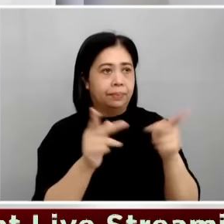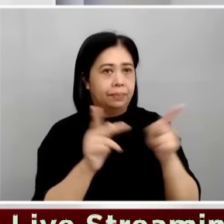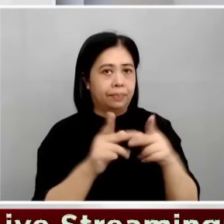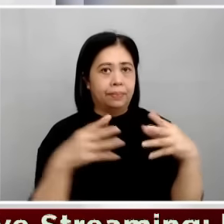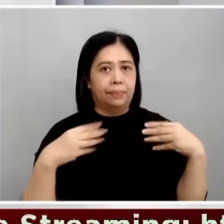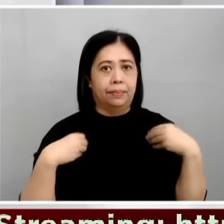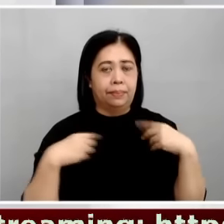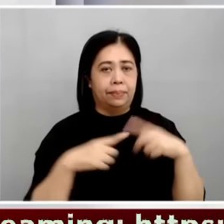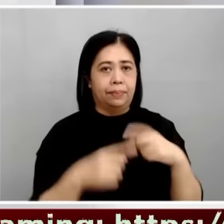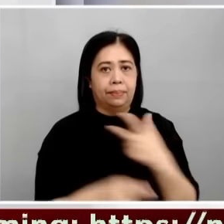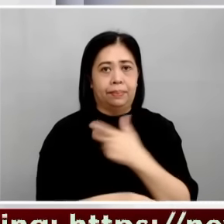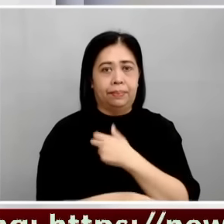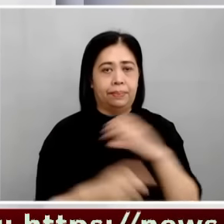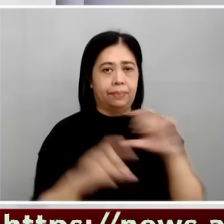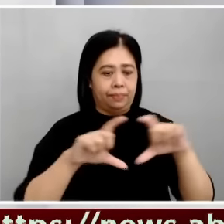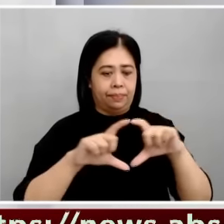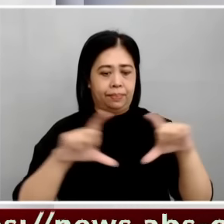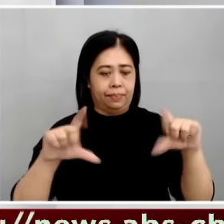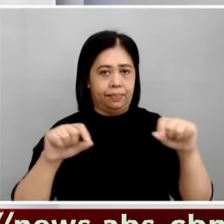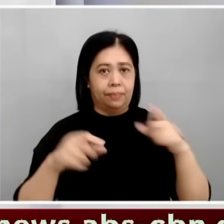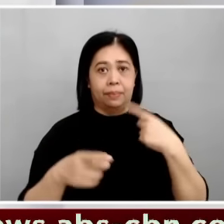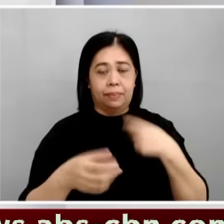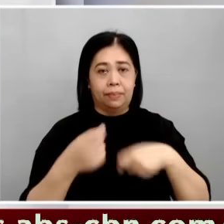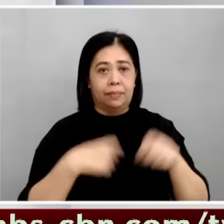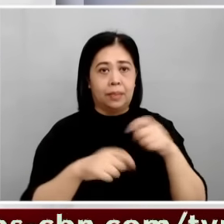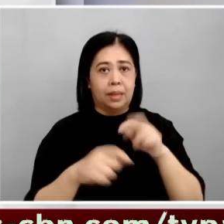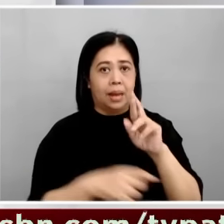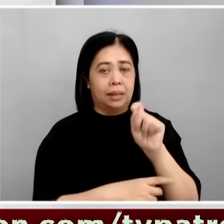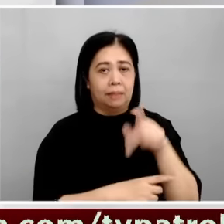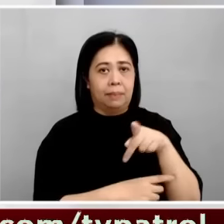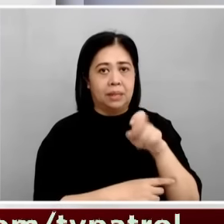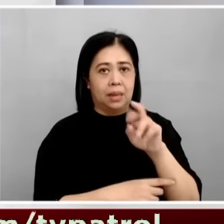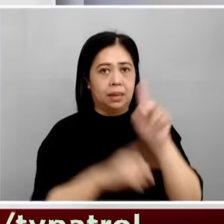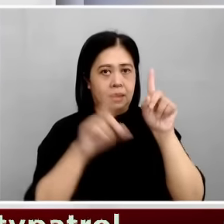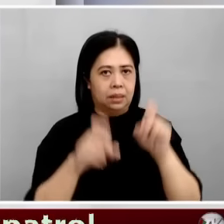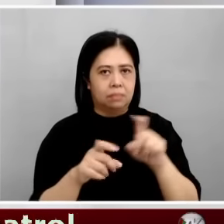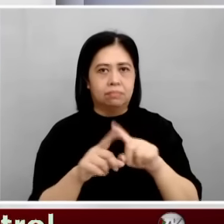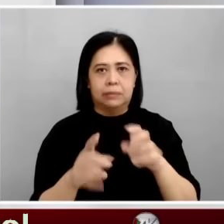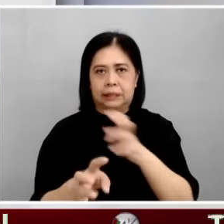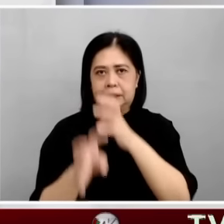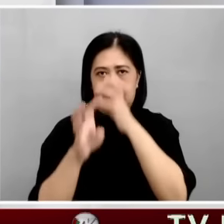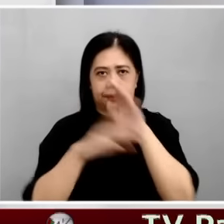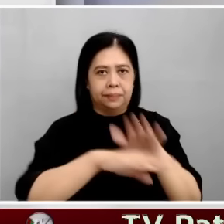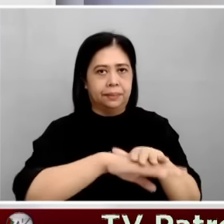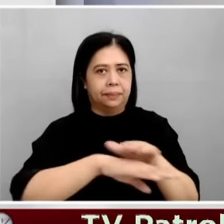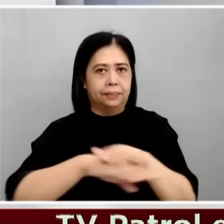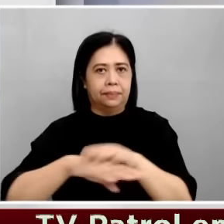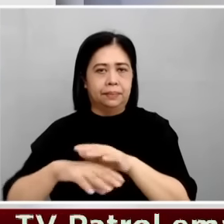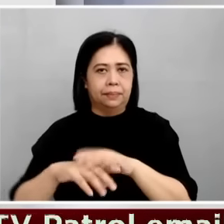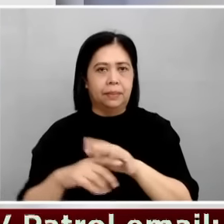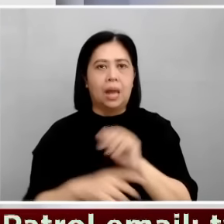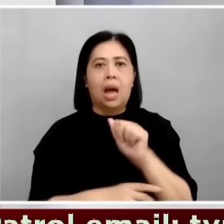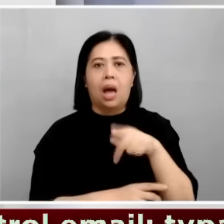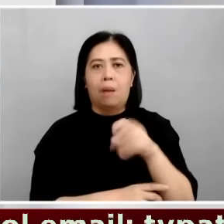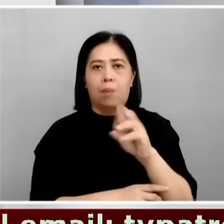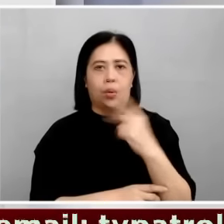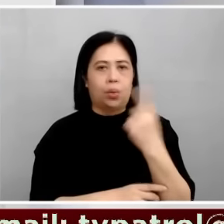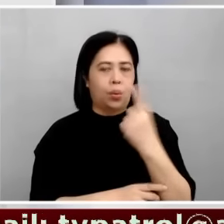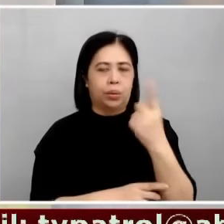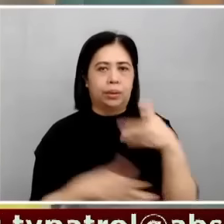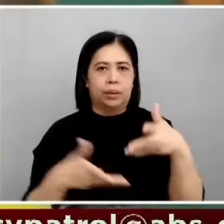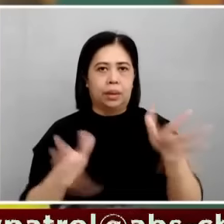ng vaccination card kapalit ng RT-PCR test. Pero mahigpit ang pagpapaalala na APOR lang ang papayagan